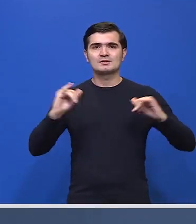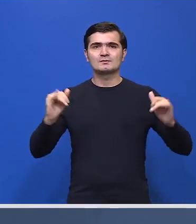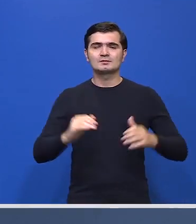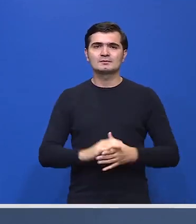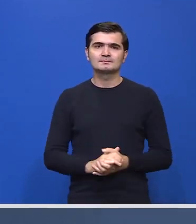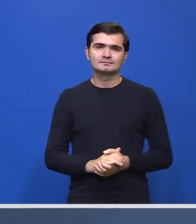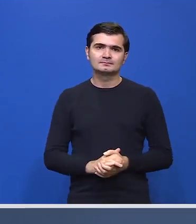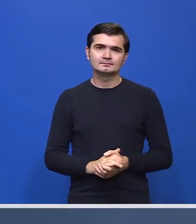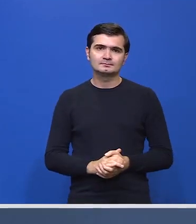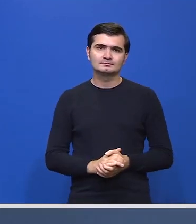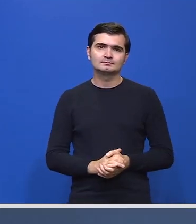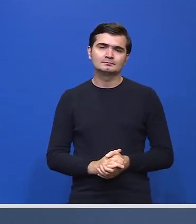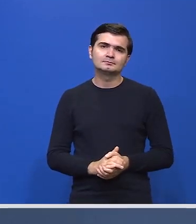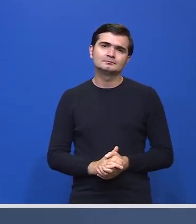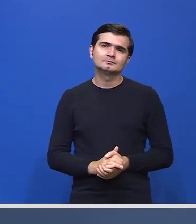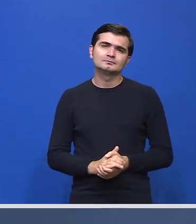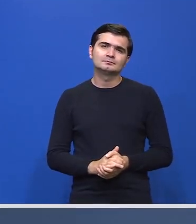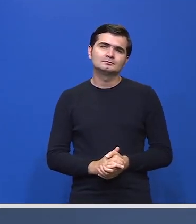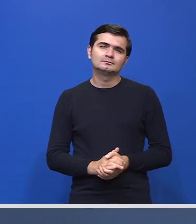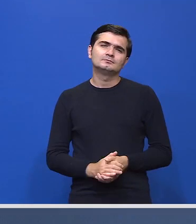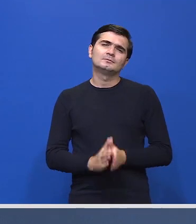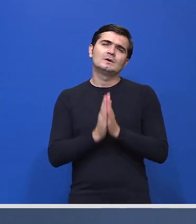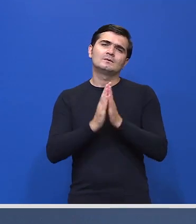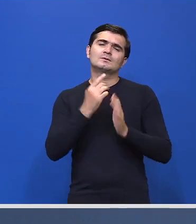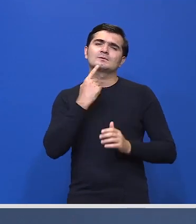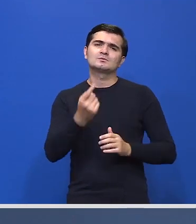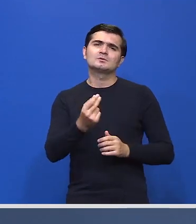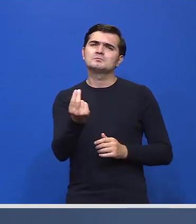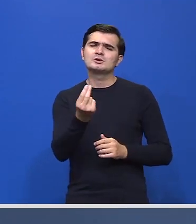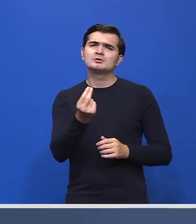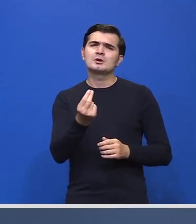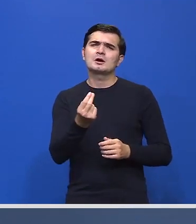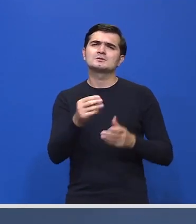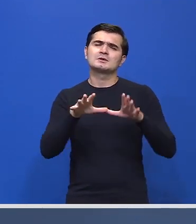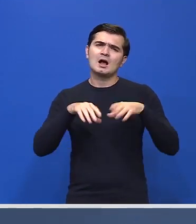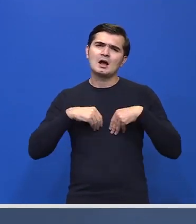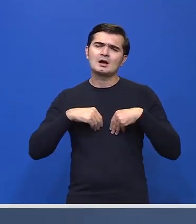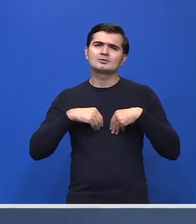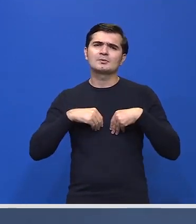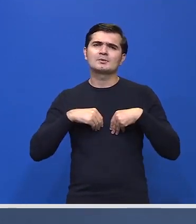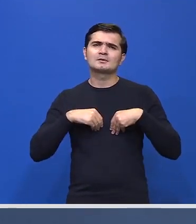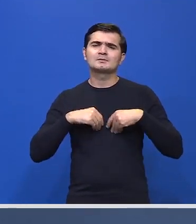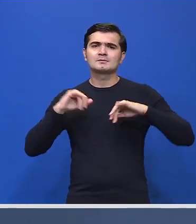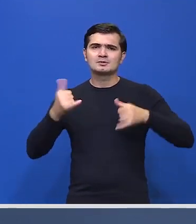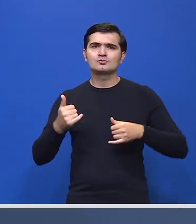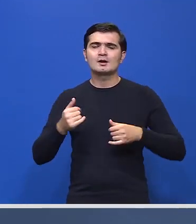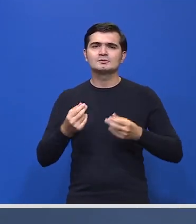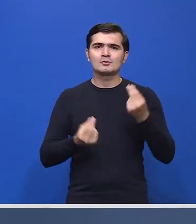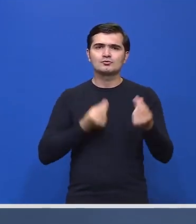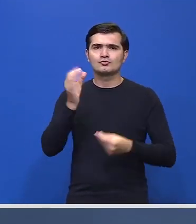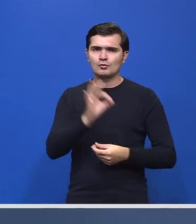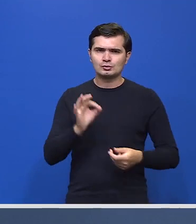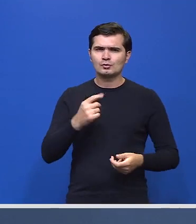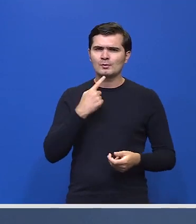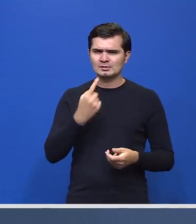O singură întrebare, ultima. Vă rog să-mi spuneți de ce ați făcut o concesie în privința jocurilor de noroc. Inițial ați spus taxe mai